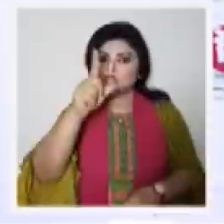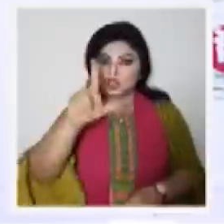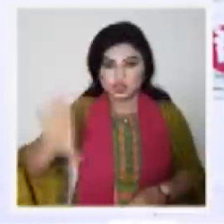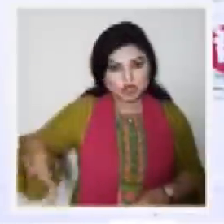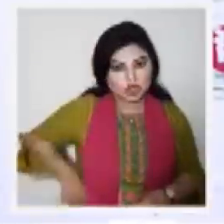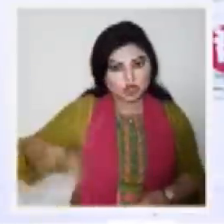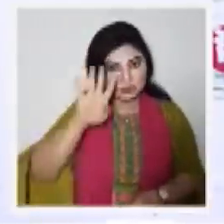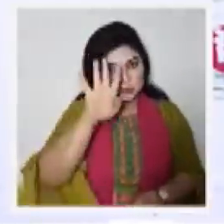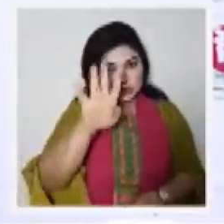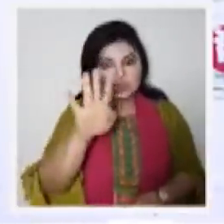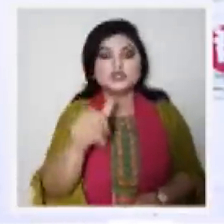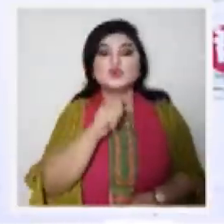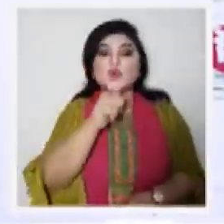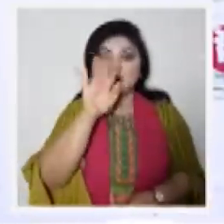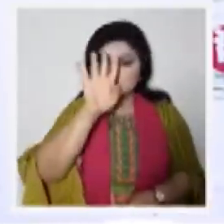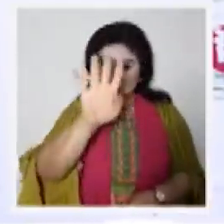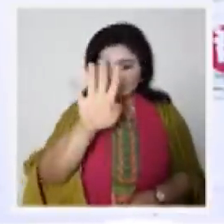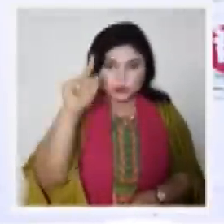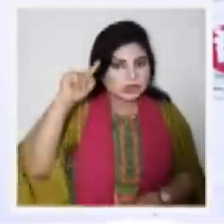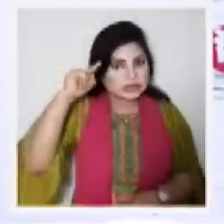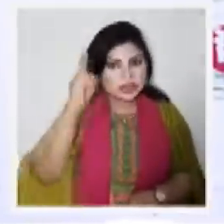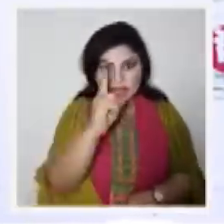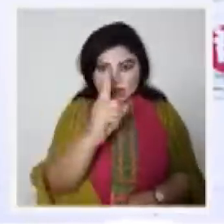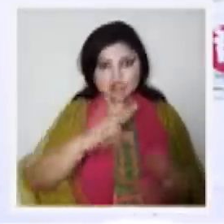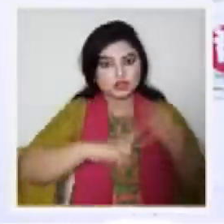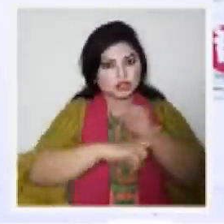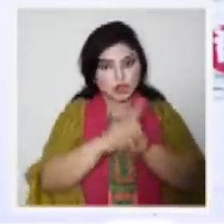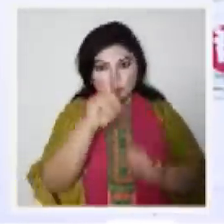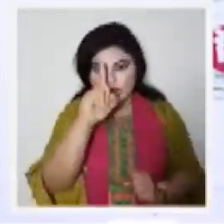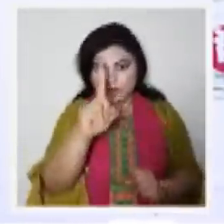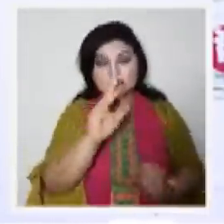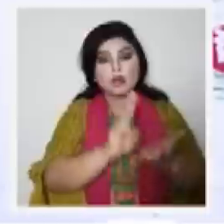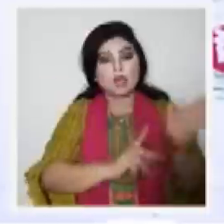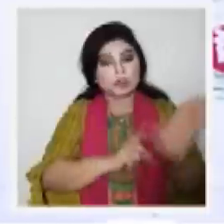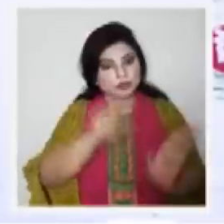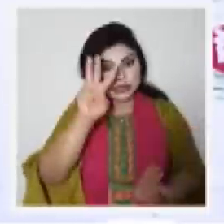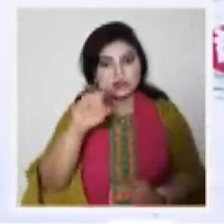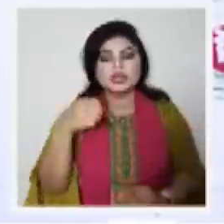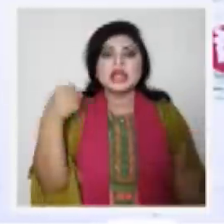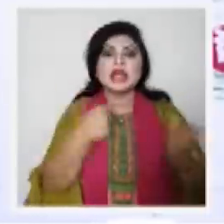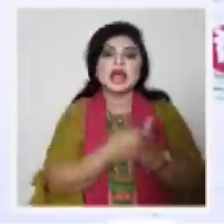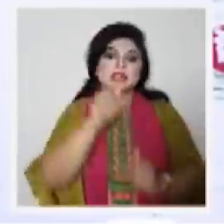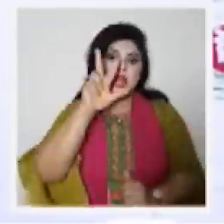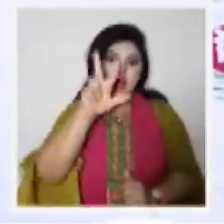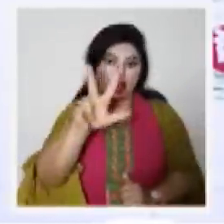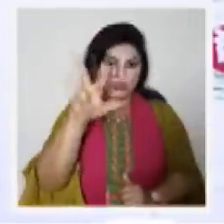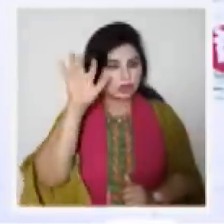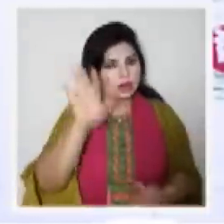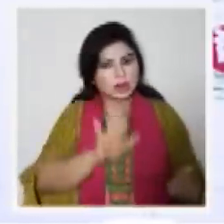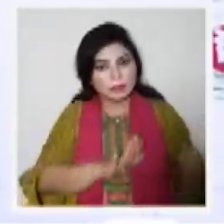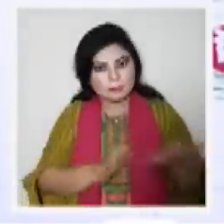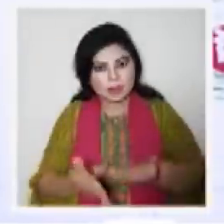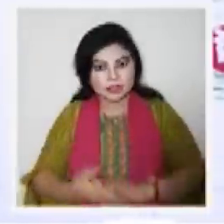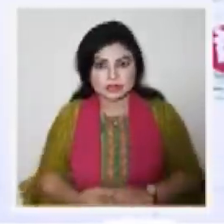গত 24 ঘন্টায় যারা মৃত্যুবরণ করেছেন, বিভাগভিত্তিক ঢাকা বিভাগ 17 জন, চট্টগ্রাম 4 জন, খুলনা 4 জন, সিলেট